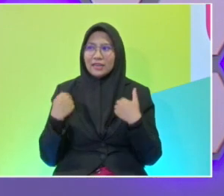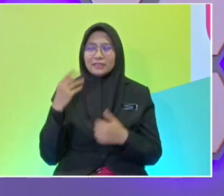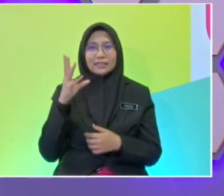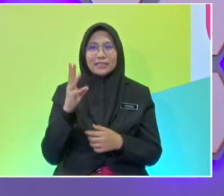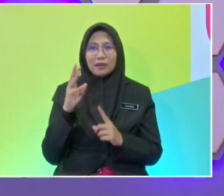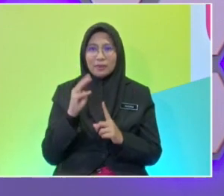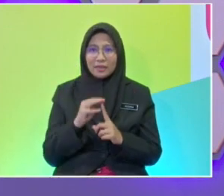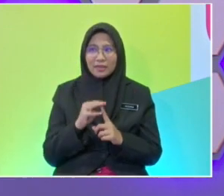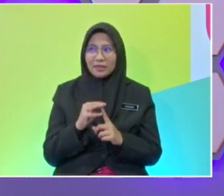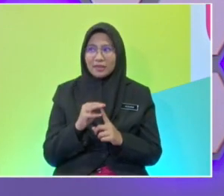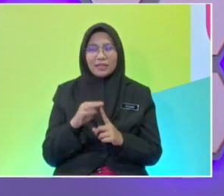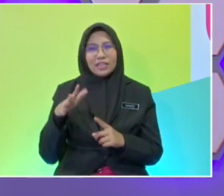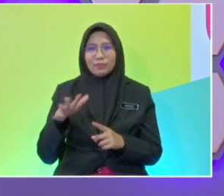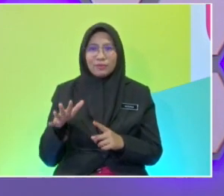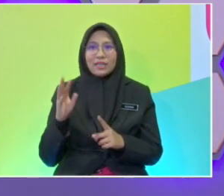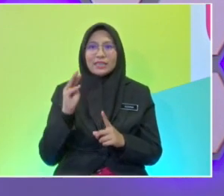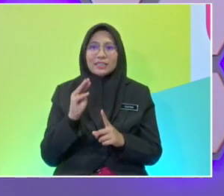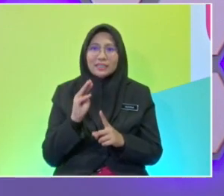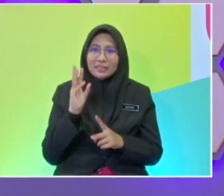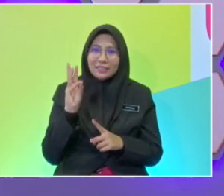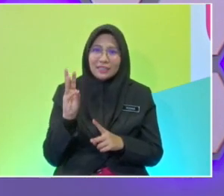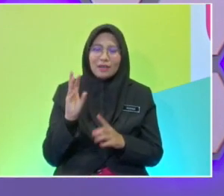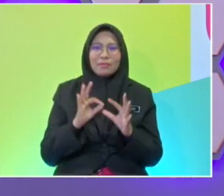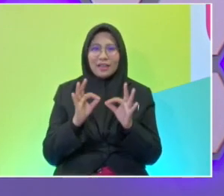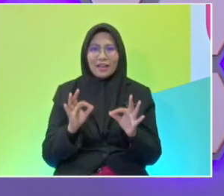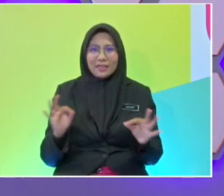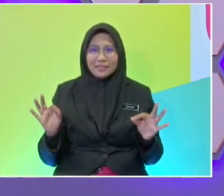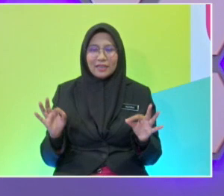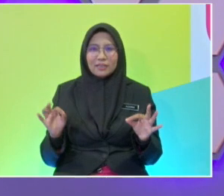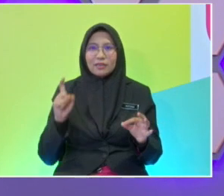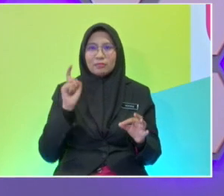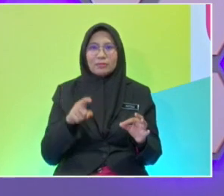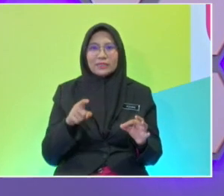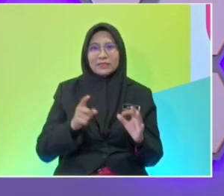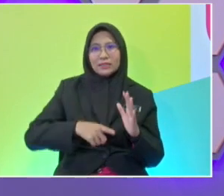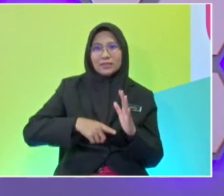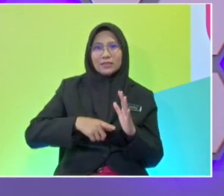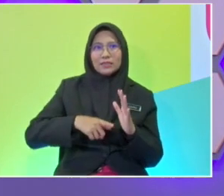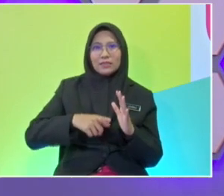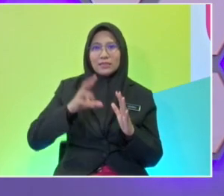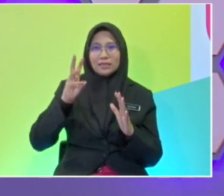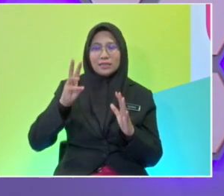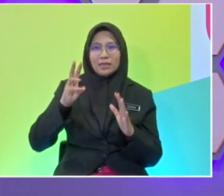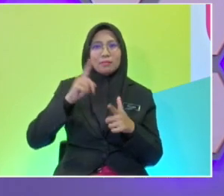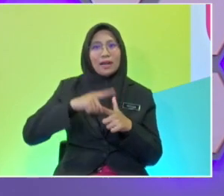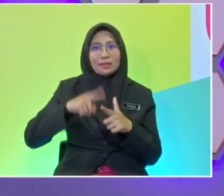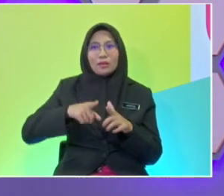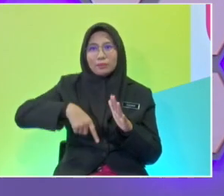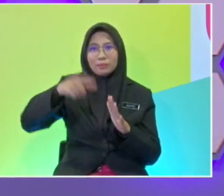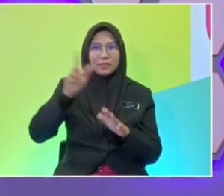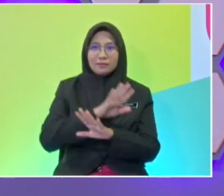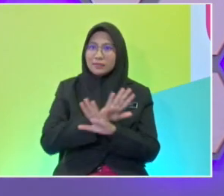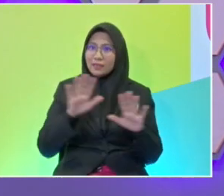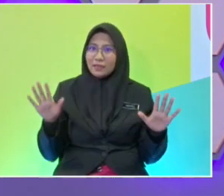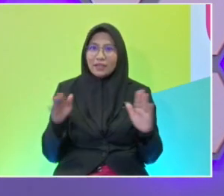lebih kurang 6 makalah oke itu contoh jawaban yang saya bagi berdasarkan maka yang di beri